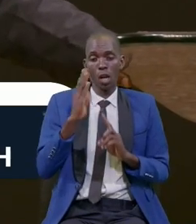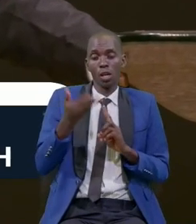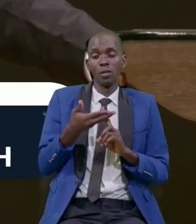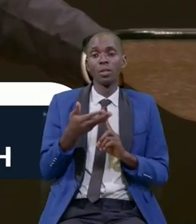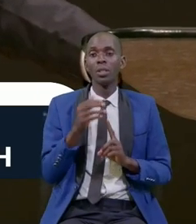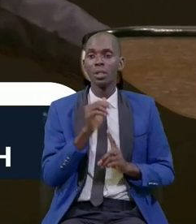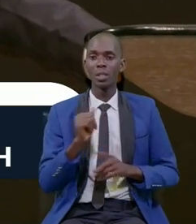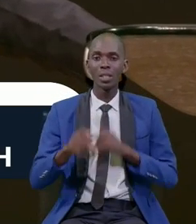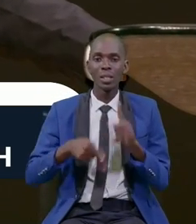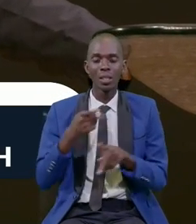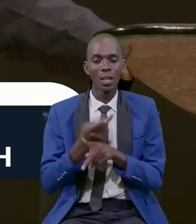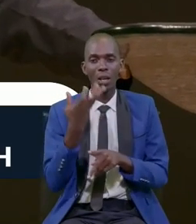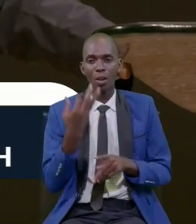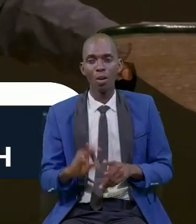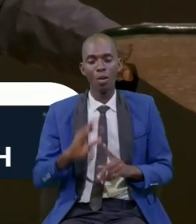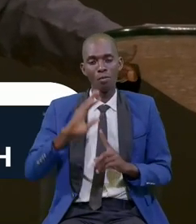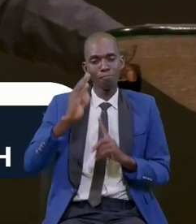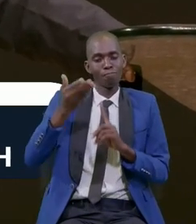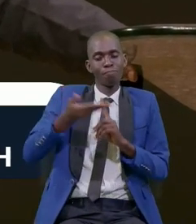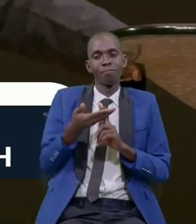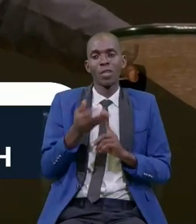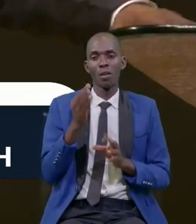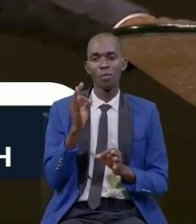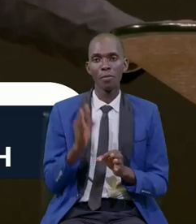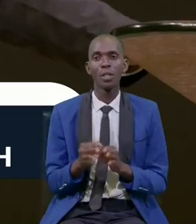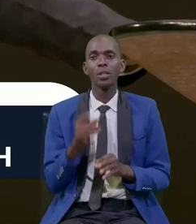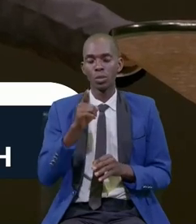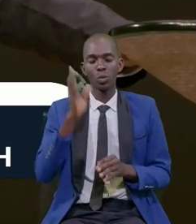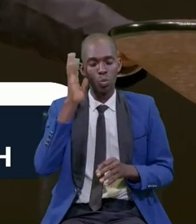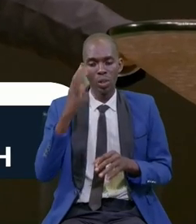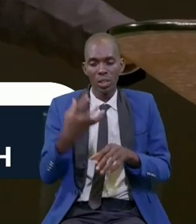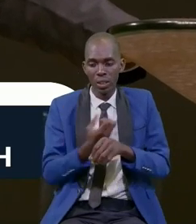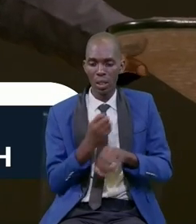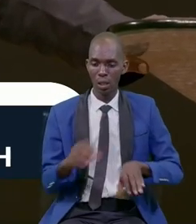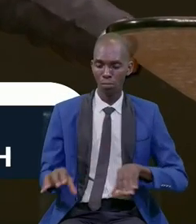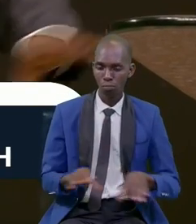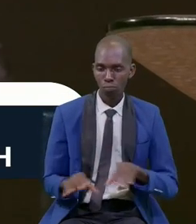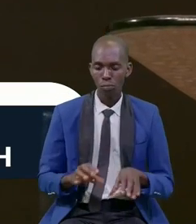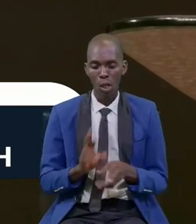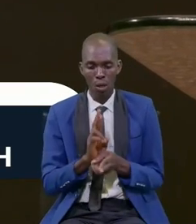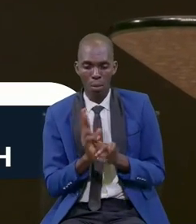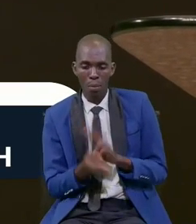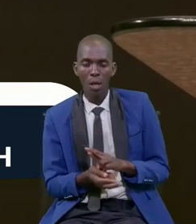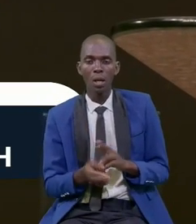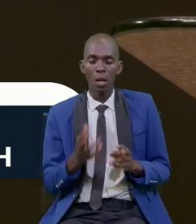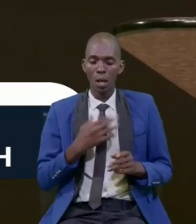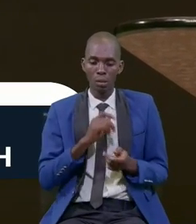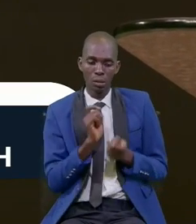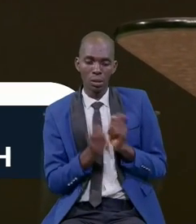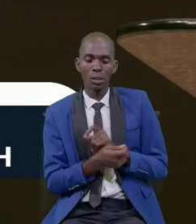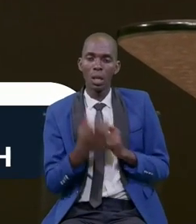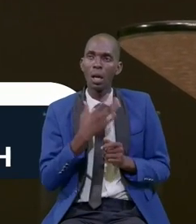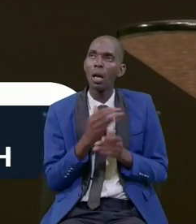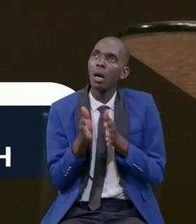alors c'est la foi persuadée, vous êtes persuadé, vous allez prendre, vous allez vous mettre à l'action, vous allez